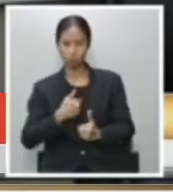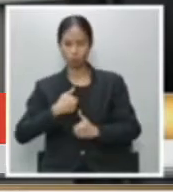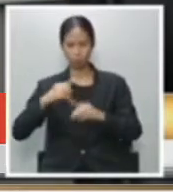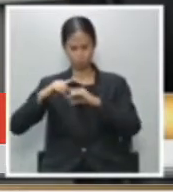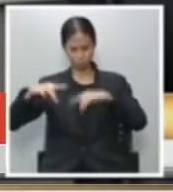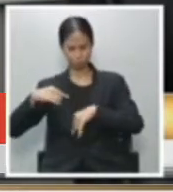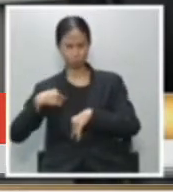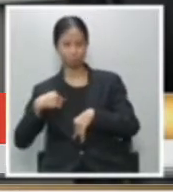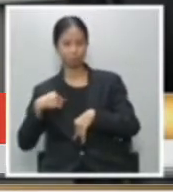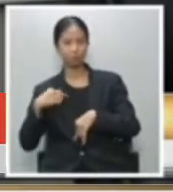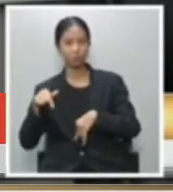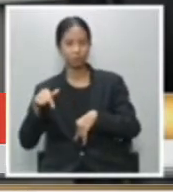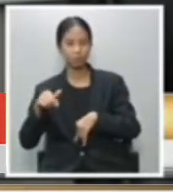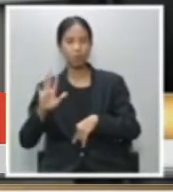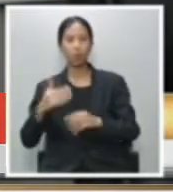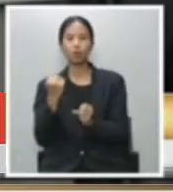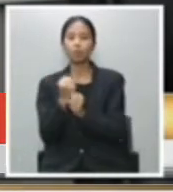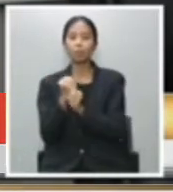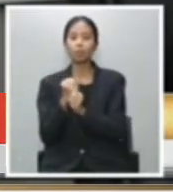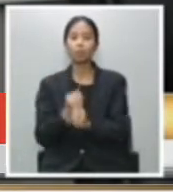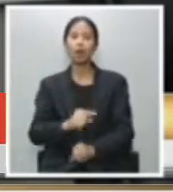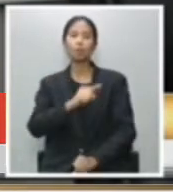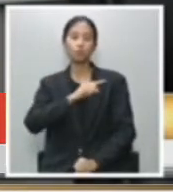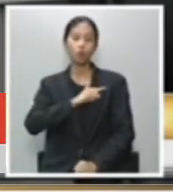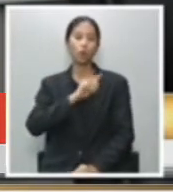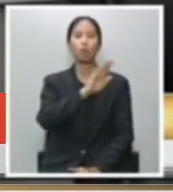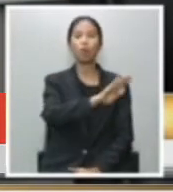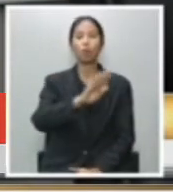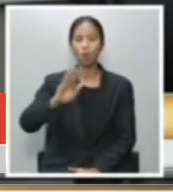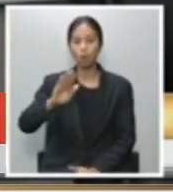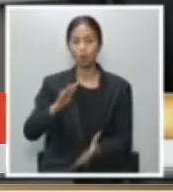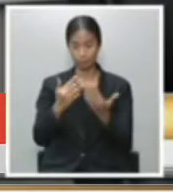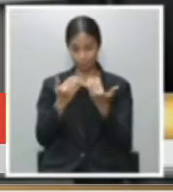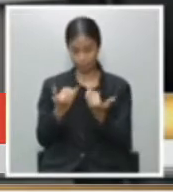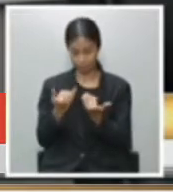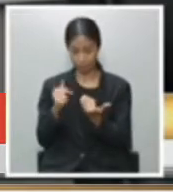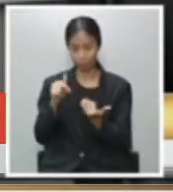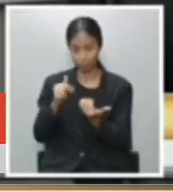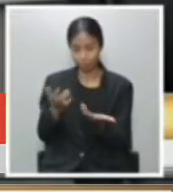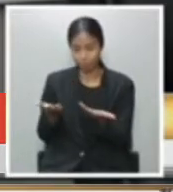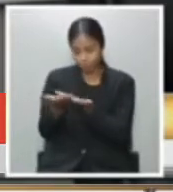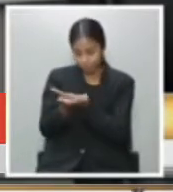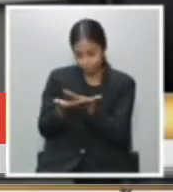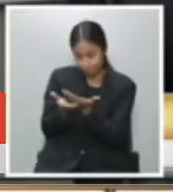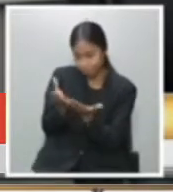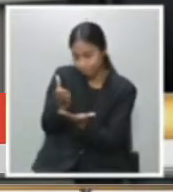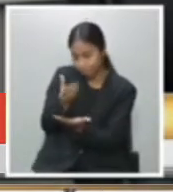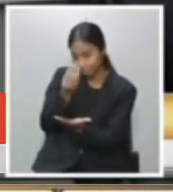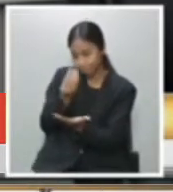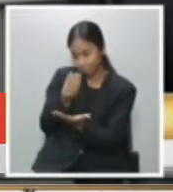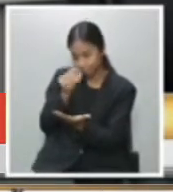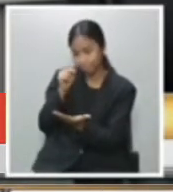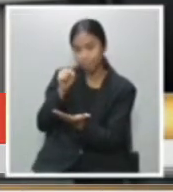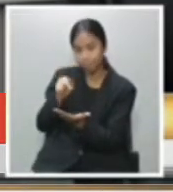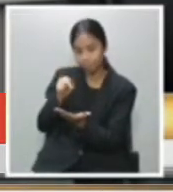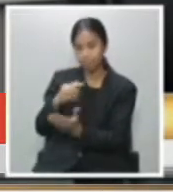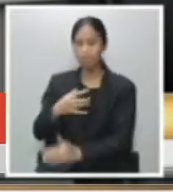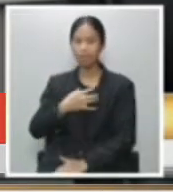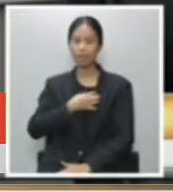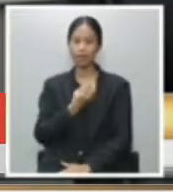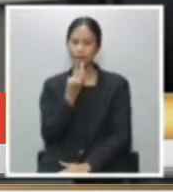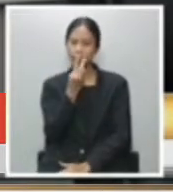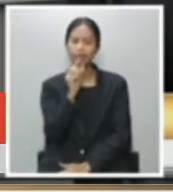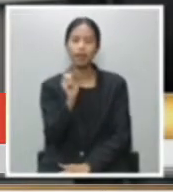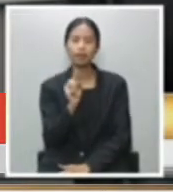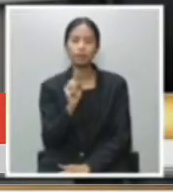มด้วยความเคารพท่านประธานผลการศึกษาที่ปรากฏขึ้นมานะครับถ้ามีการศึกษาสิ่งที่ผมอยากเห็นครับ